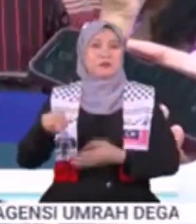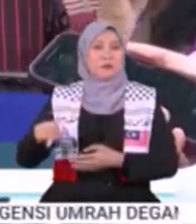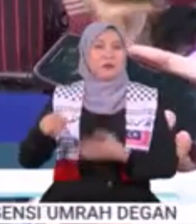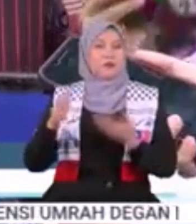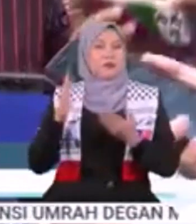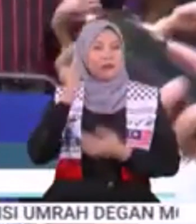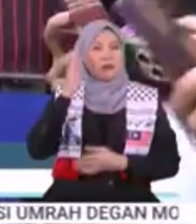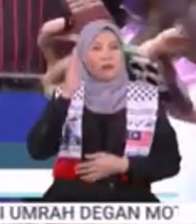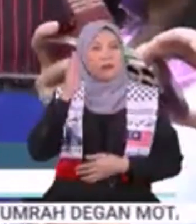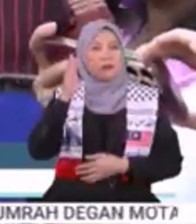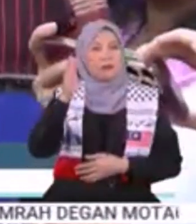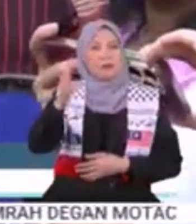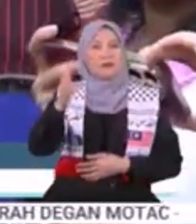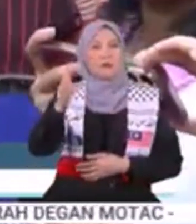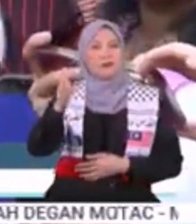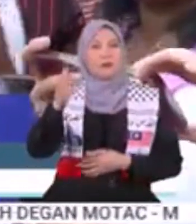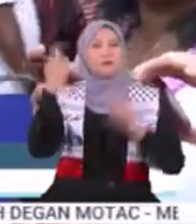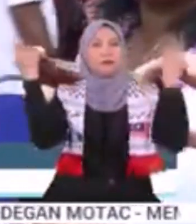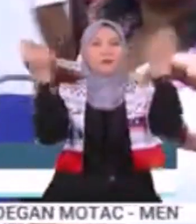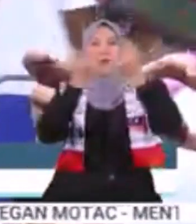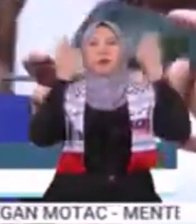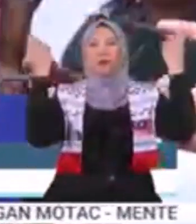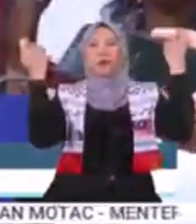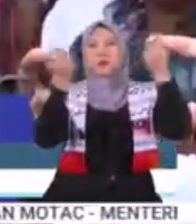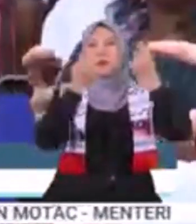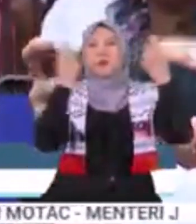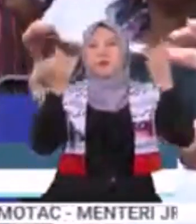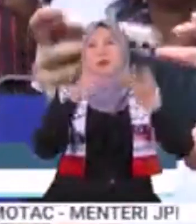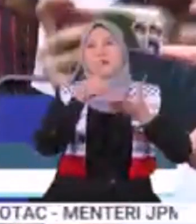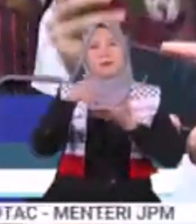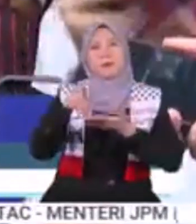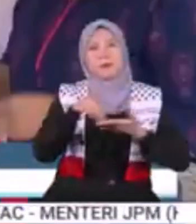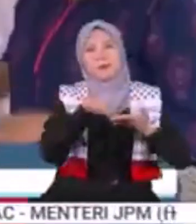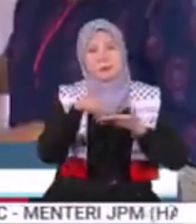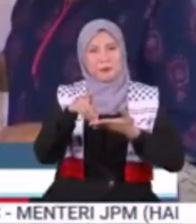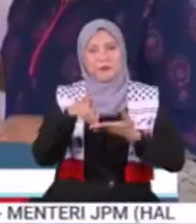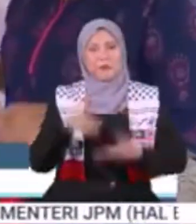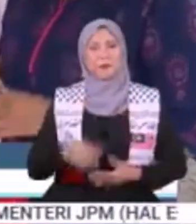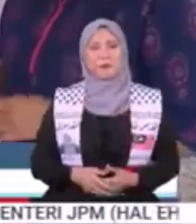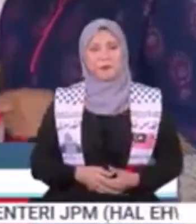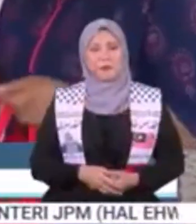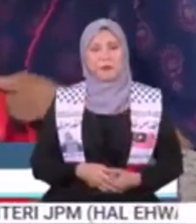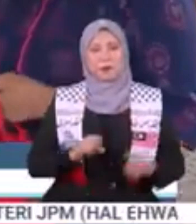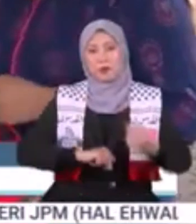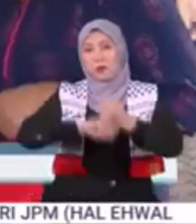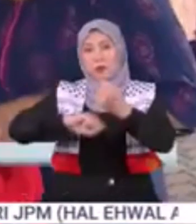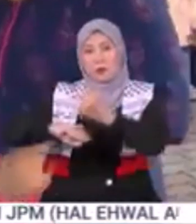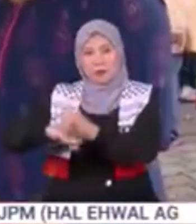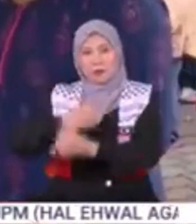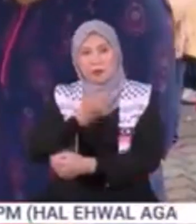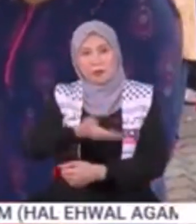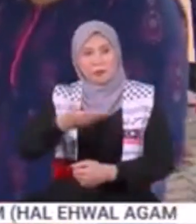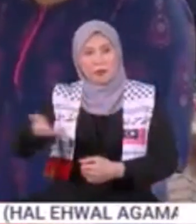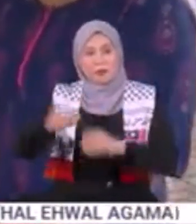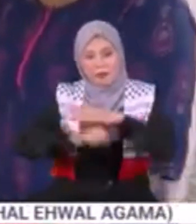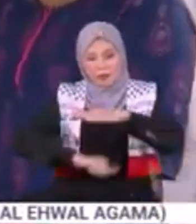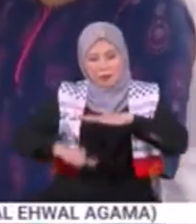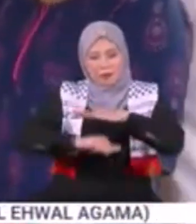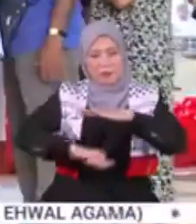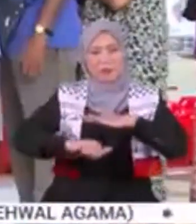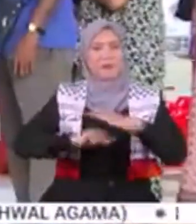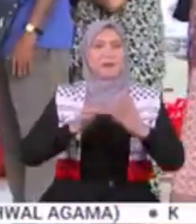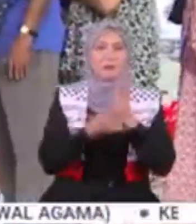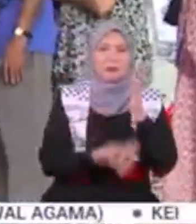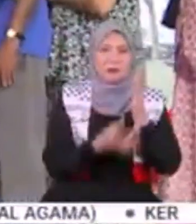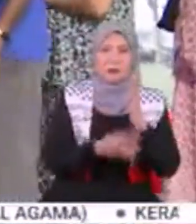akan menyambut apa-apa perayaan termasuklah Deepavali pada tahun ini. Sumbangan meliputi barangan keperluan asas